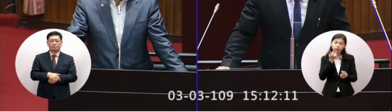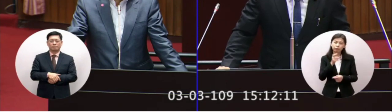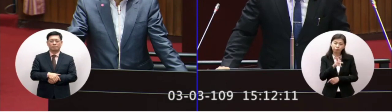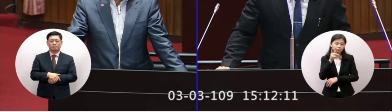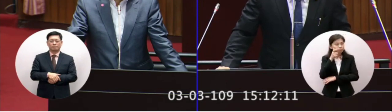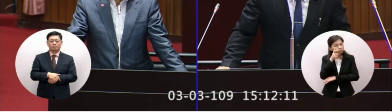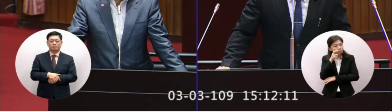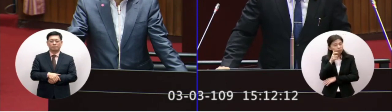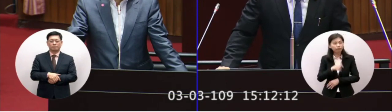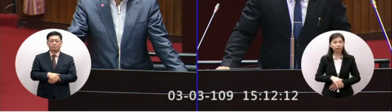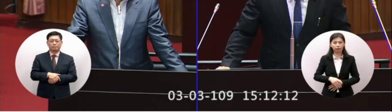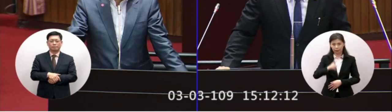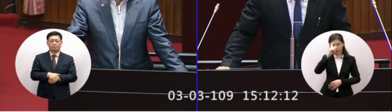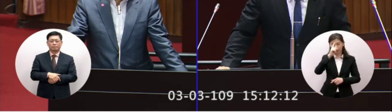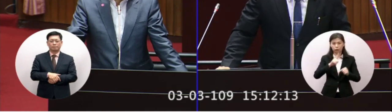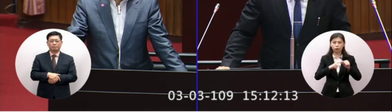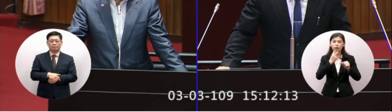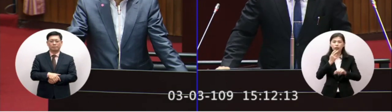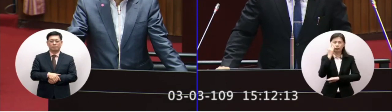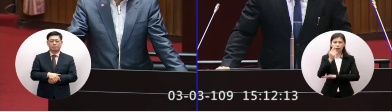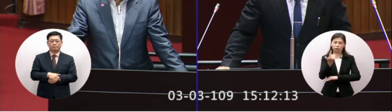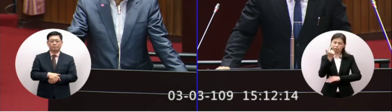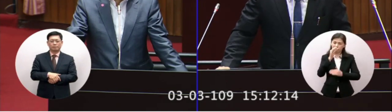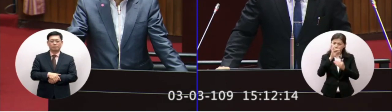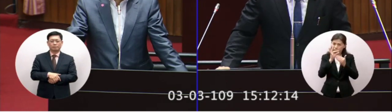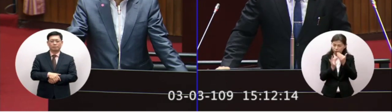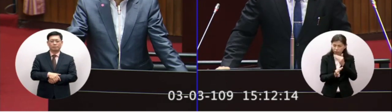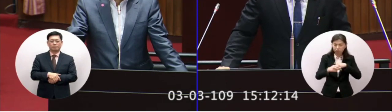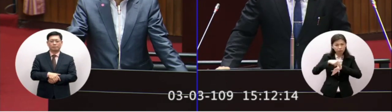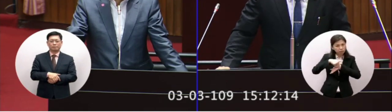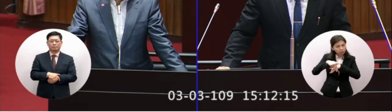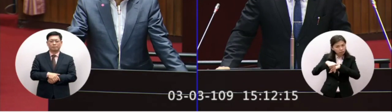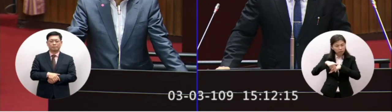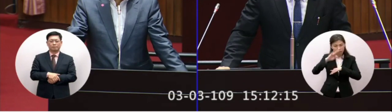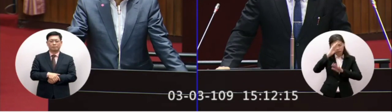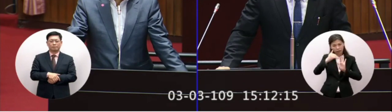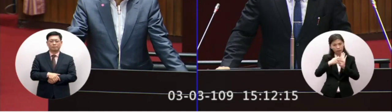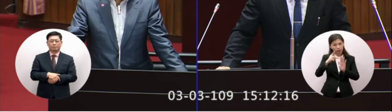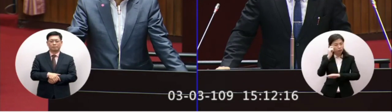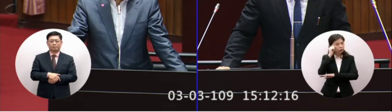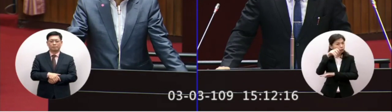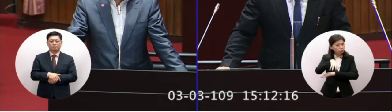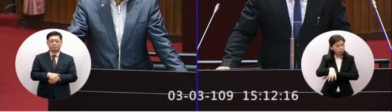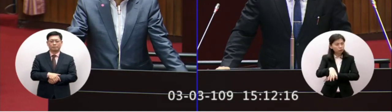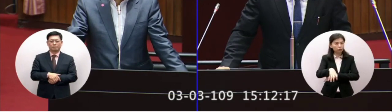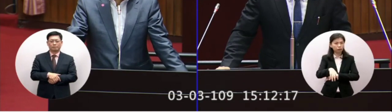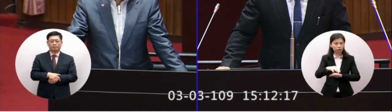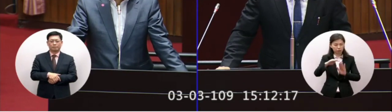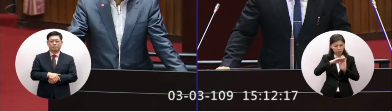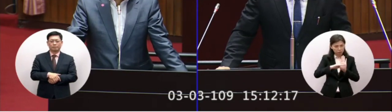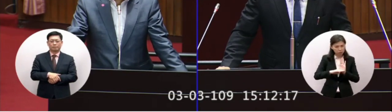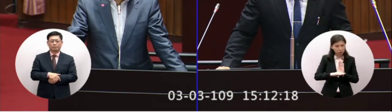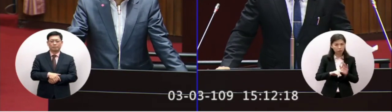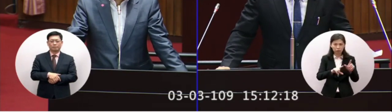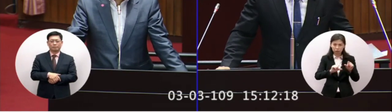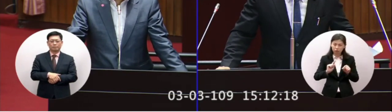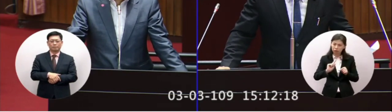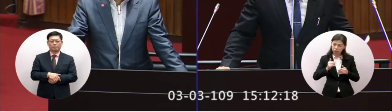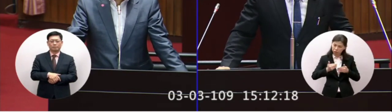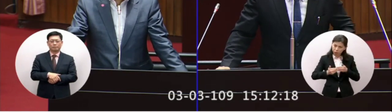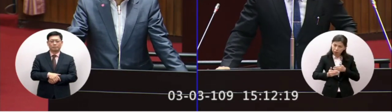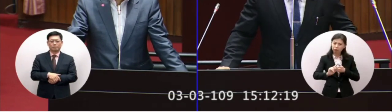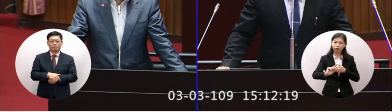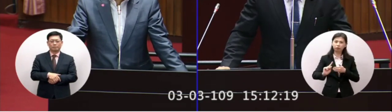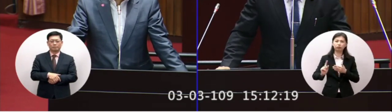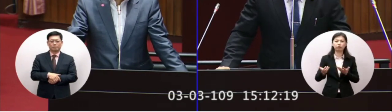参考。那我们希望说在中央的部分可以订立一个相关的这个防疫旅馆这方面的 SOP， 包括整个的流